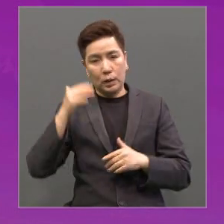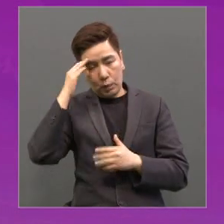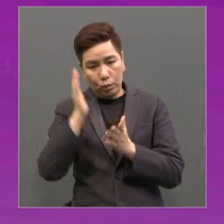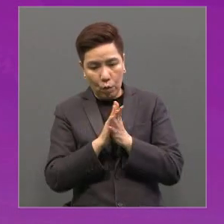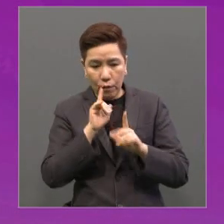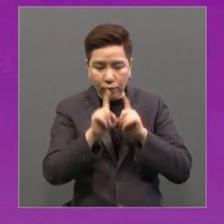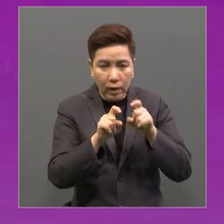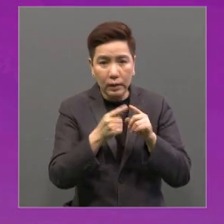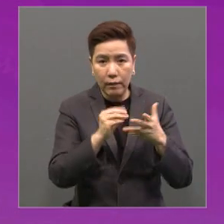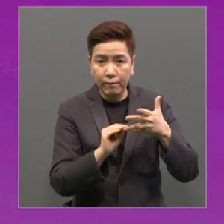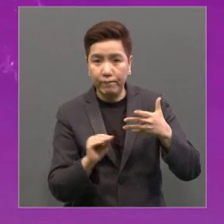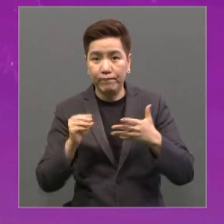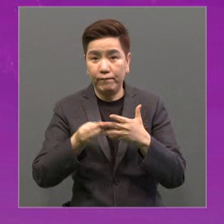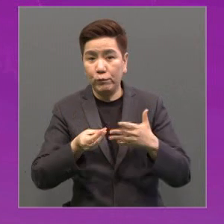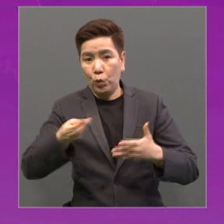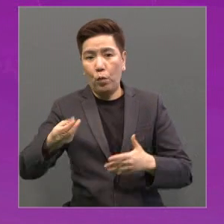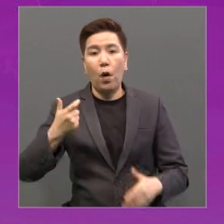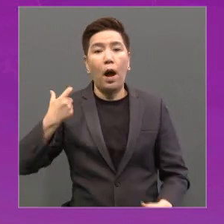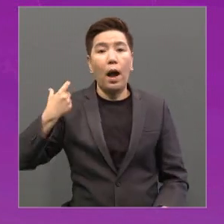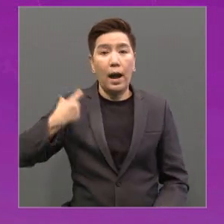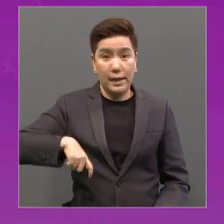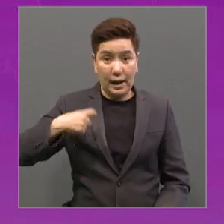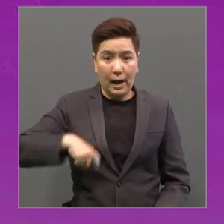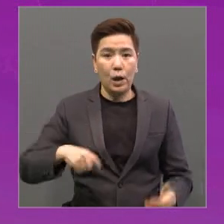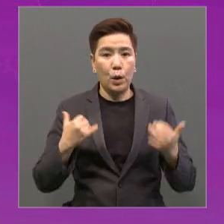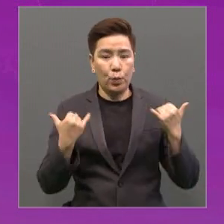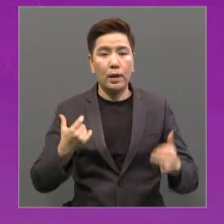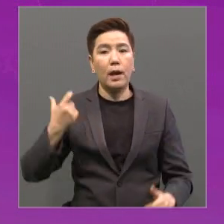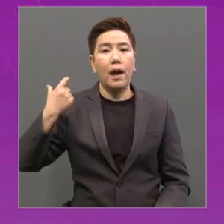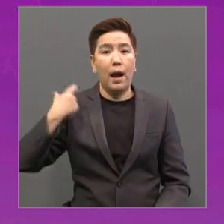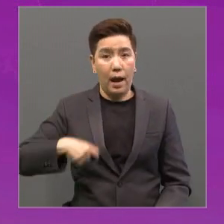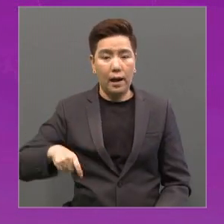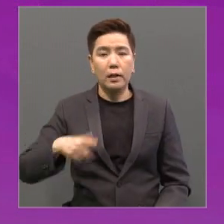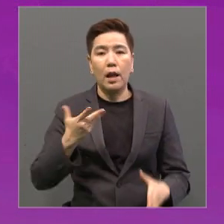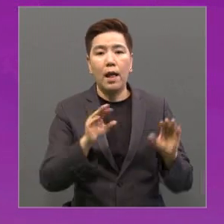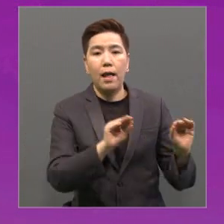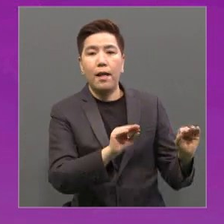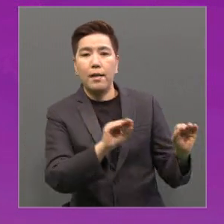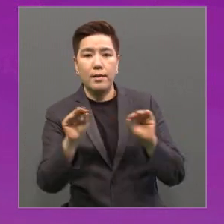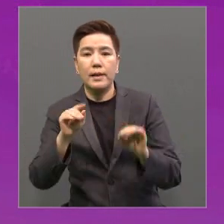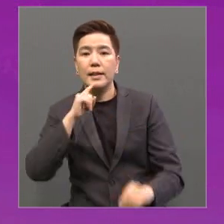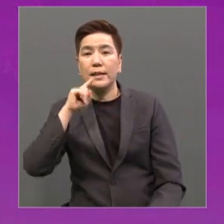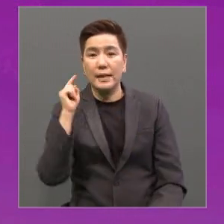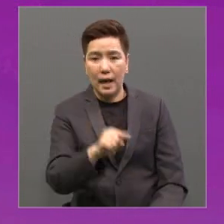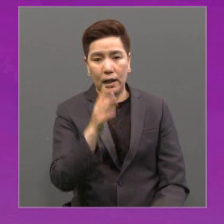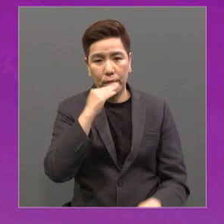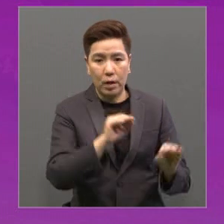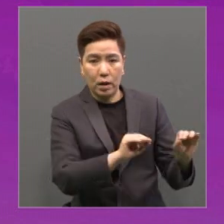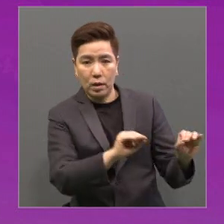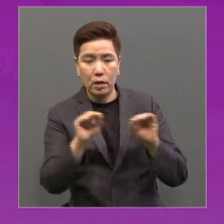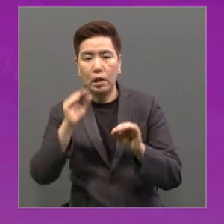สอบสวนเขาก็ส่งไปที่ชั้นอัยการปรากฏว่าวันนี้ฮะทางอัยการคดีพิเศษเลื่อนนัดฟังคำสั่งนะครับเพราะว่า